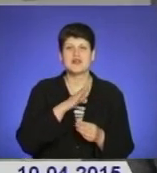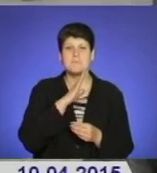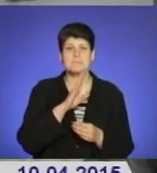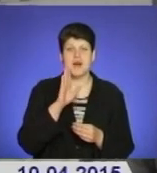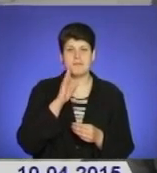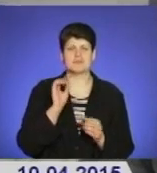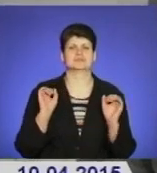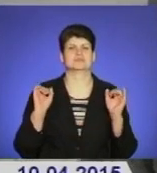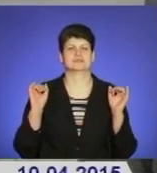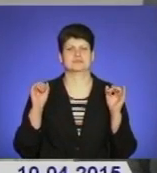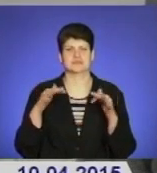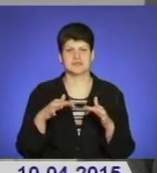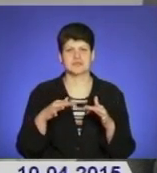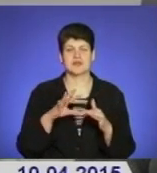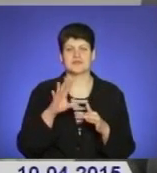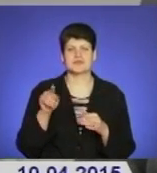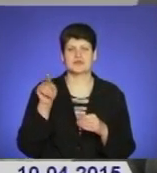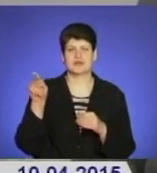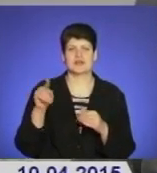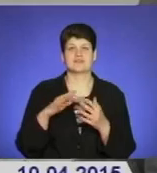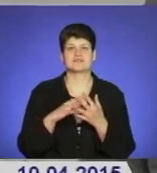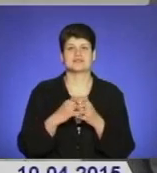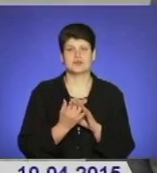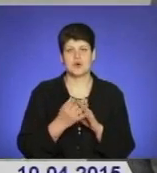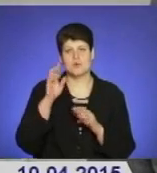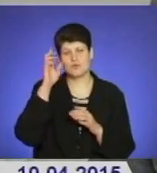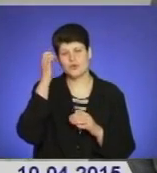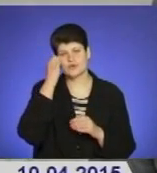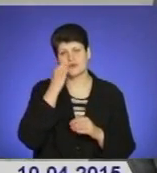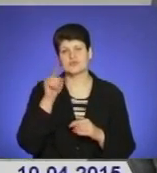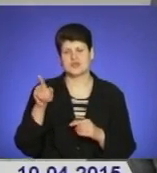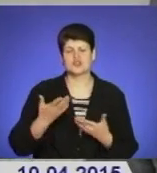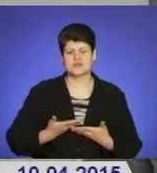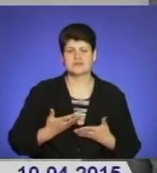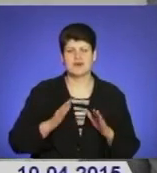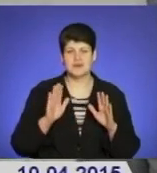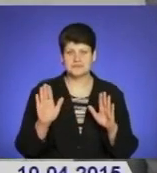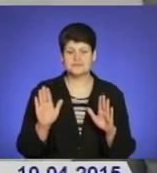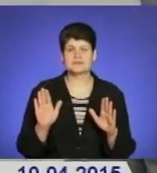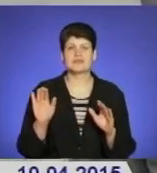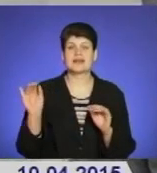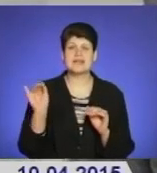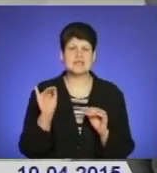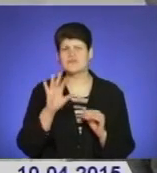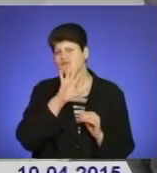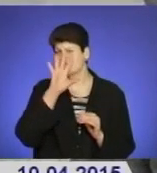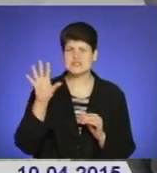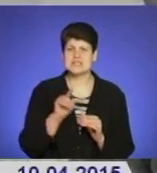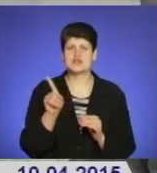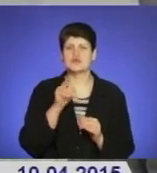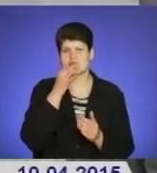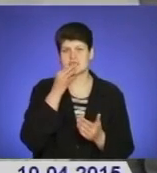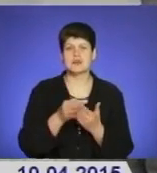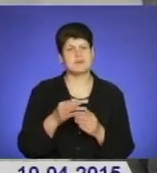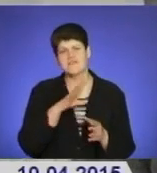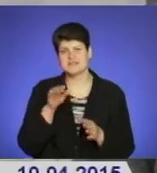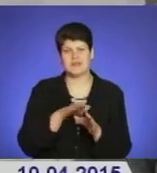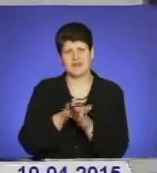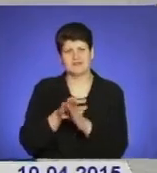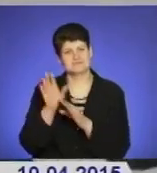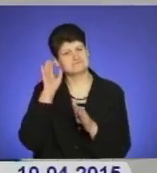Ми з'їжджаємося всі до неї в село, Богу дякувати, що вона ще жива. І все, що вона скаже, ми все